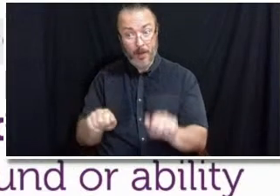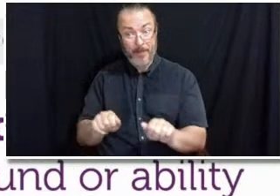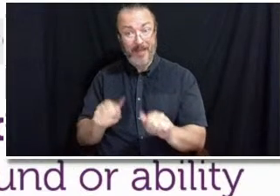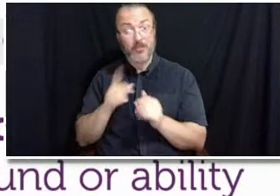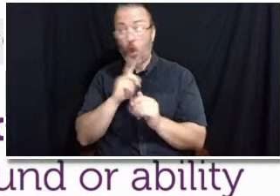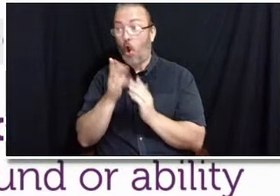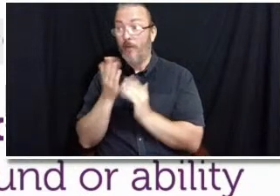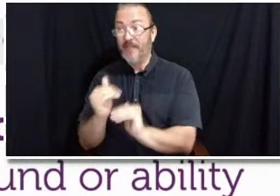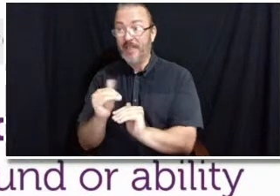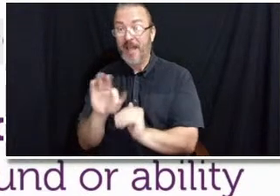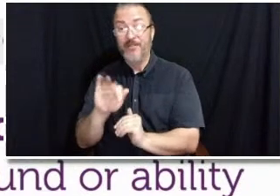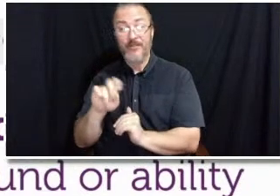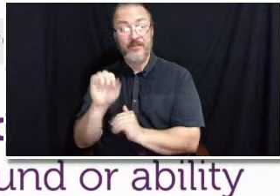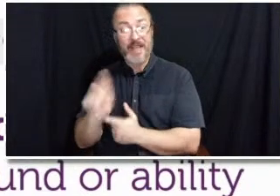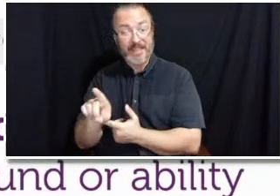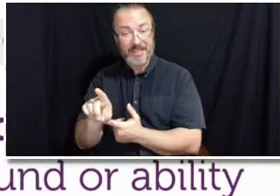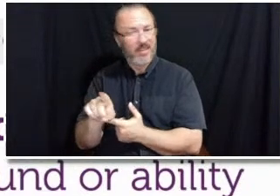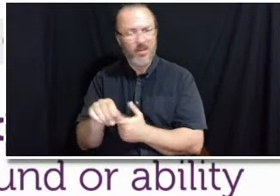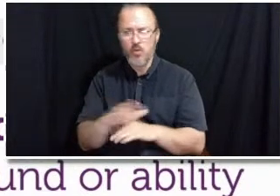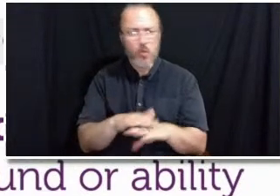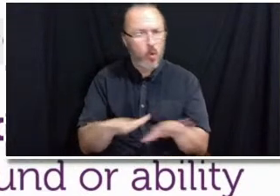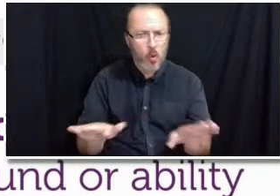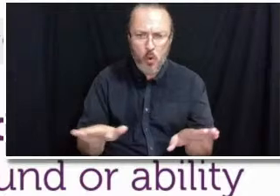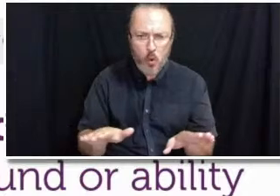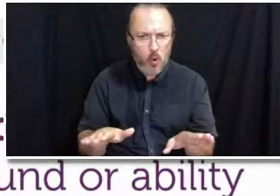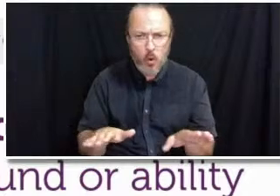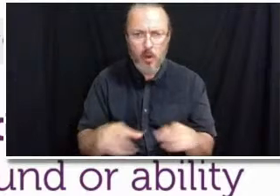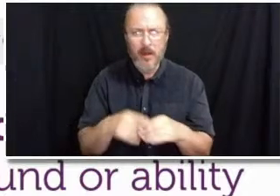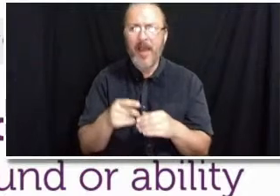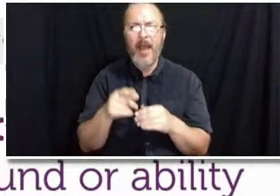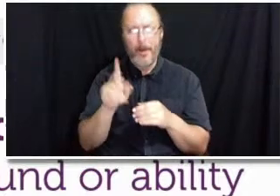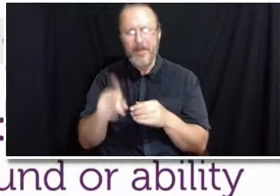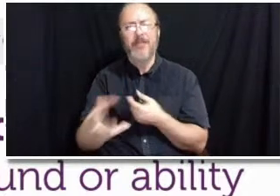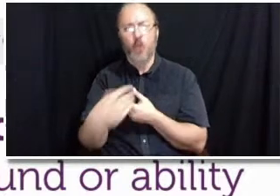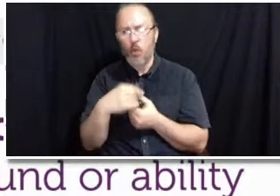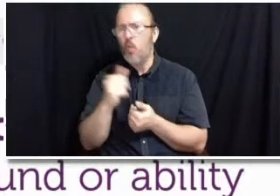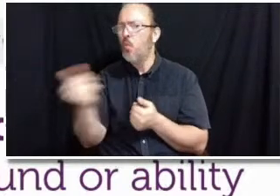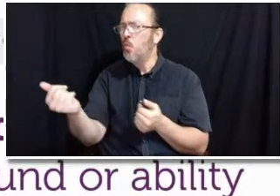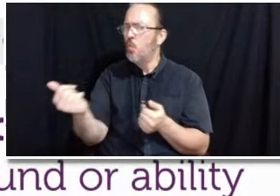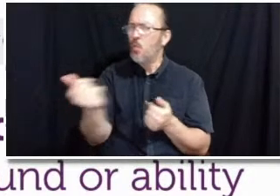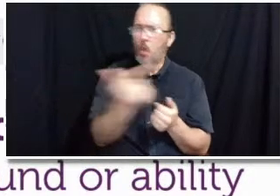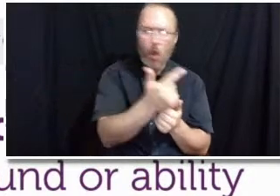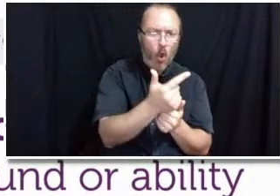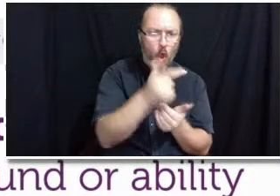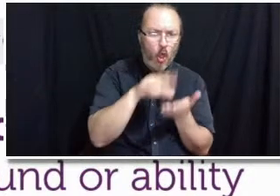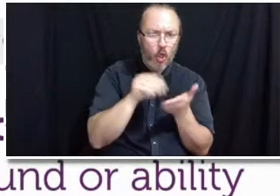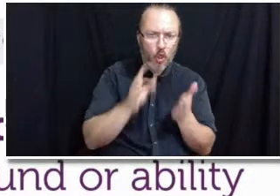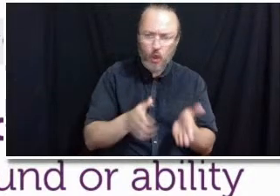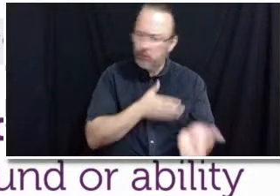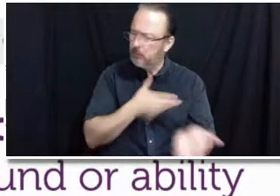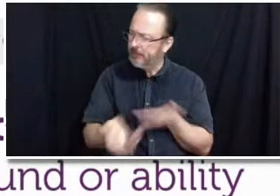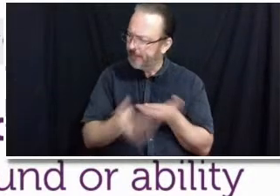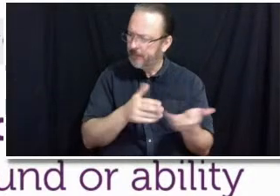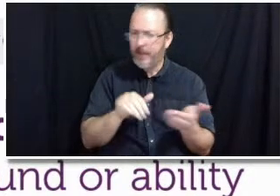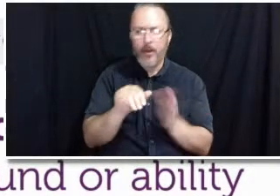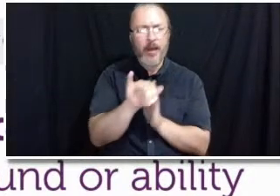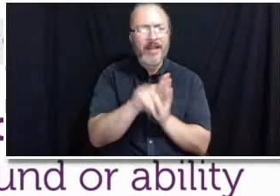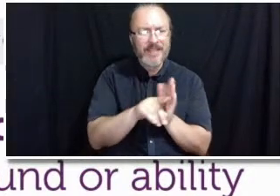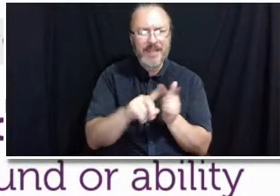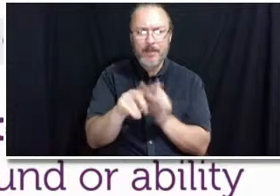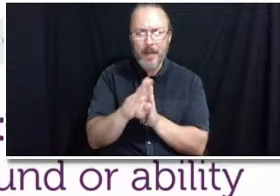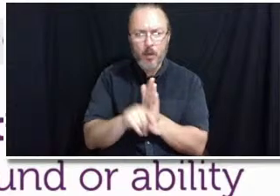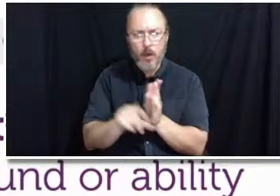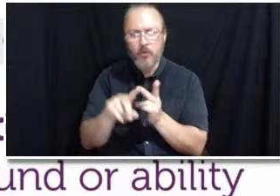tous les pays d'élargir leur interprétation de l'éducation inclusive pour prendre en compte tous les apprenants, quelles que soient les identités, antécédents et aptitudes.